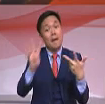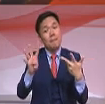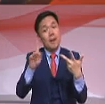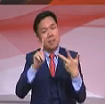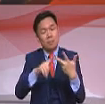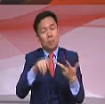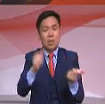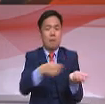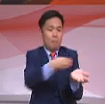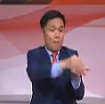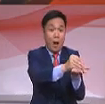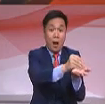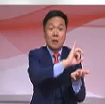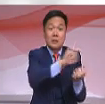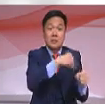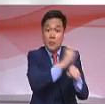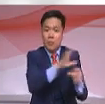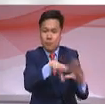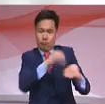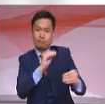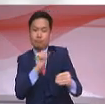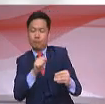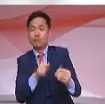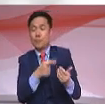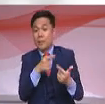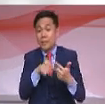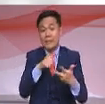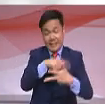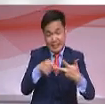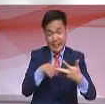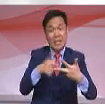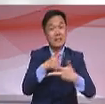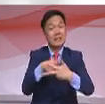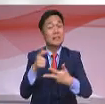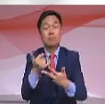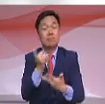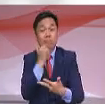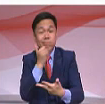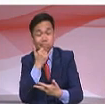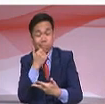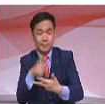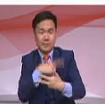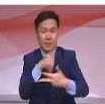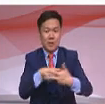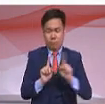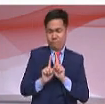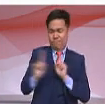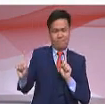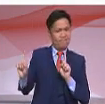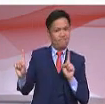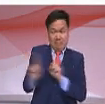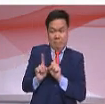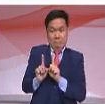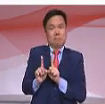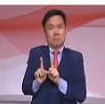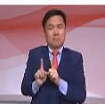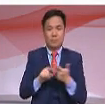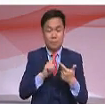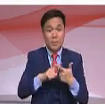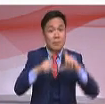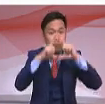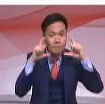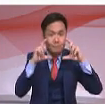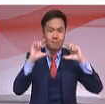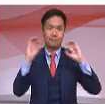lagi dijamin. Jelas Datuk Seri Ismail Sabri, antara kesalahan yang direkodkan seperti tiada penjarakan fizikal dan tidak